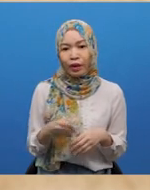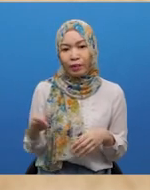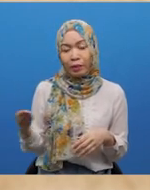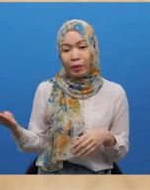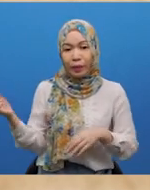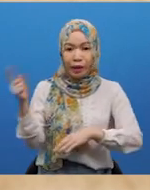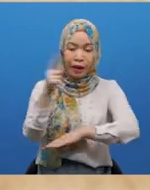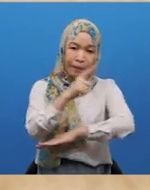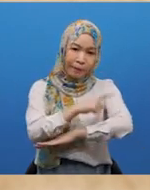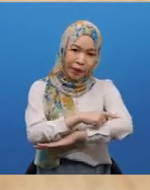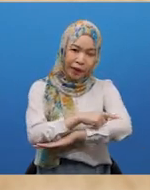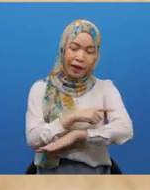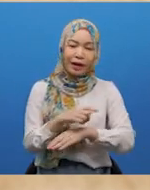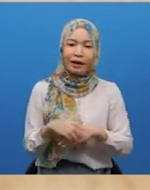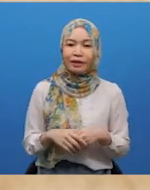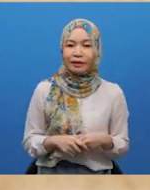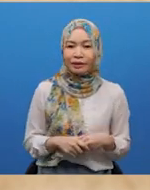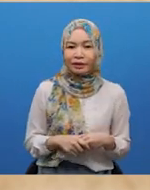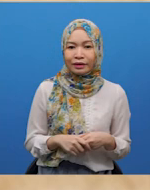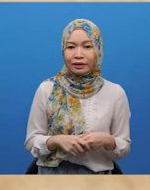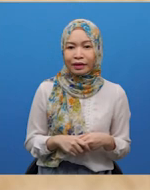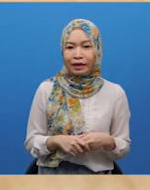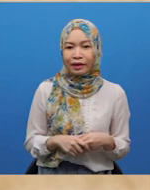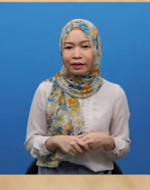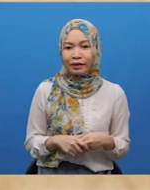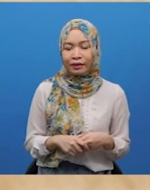Beberapa lamanya dalam